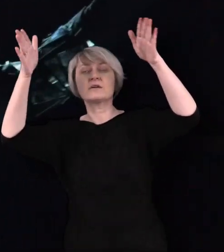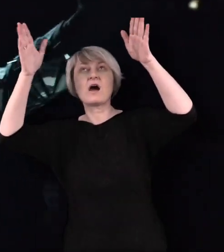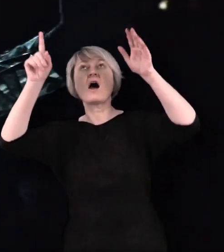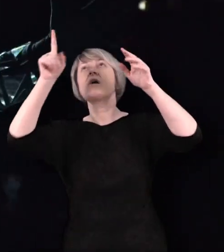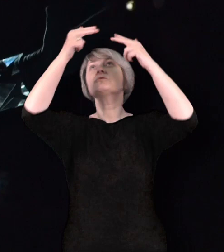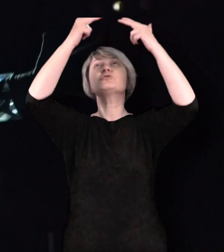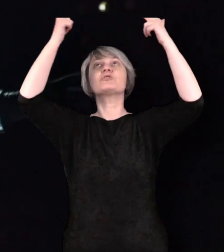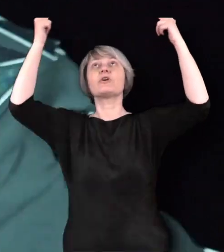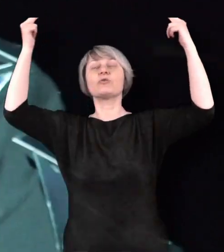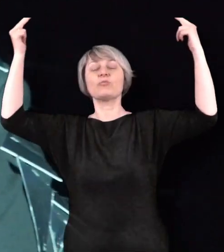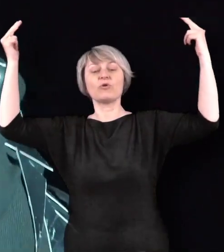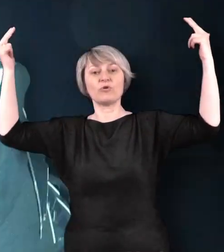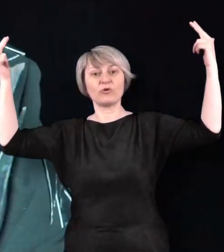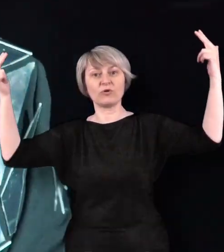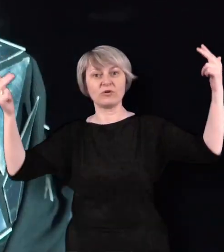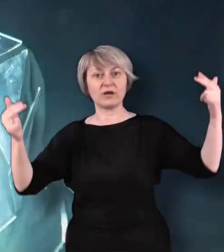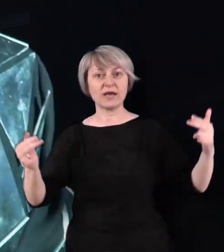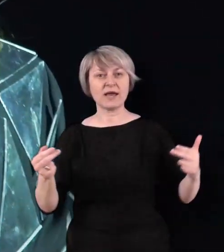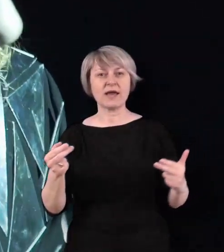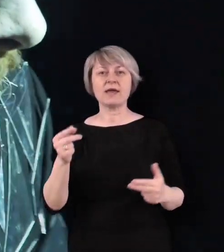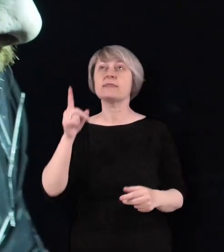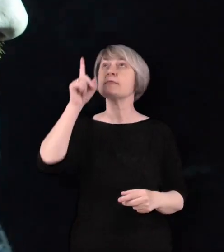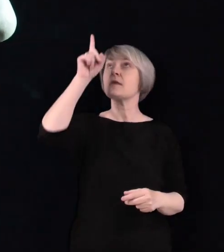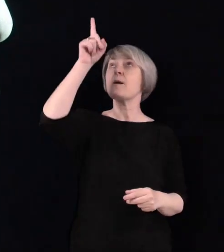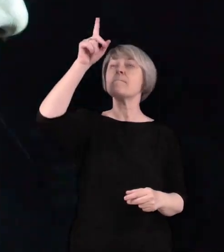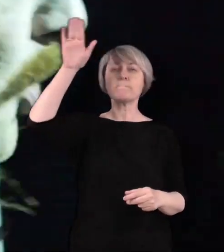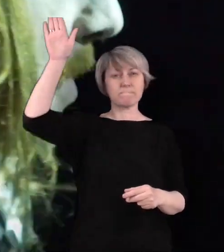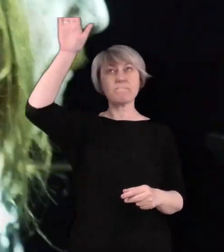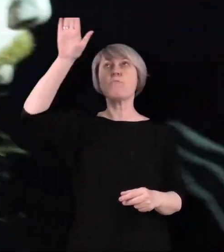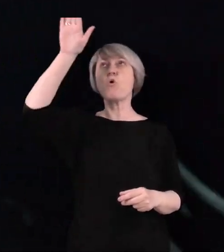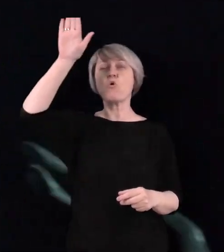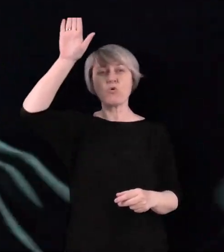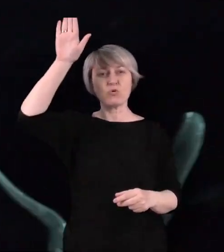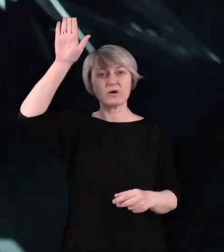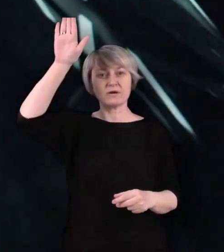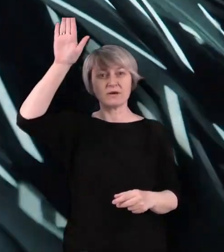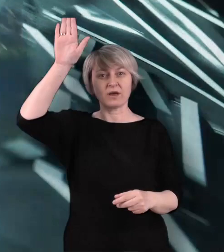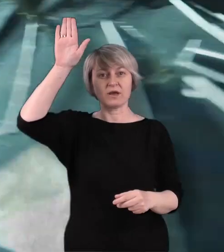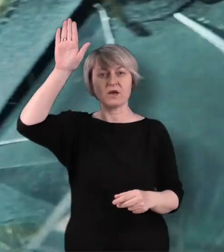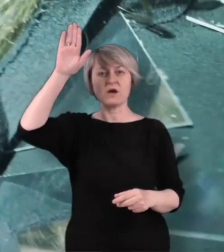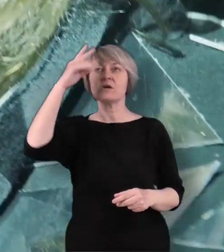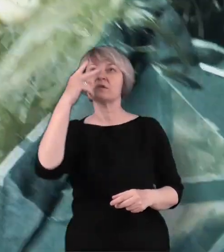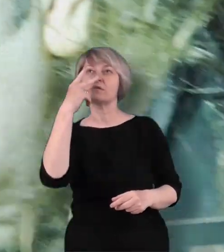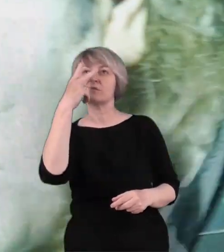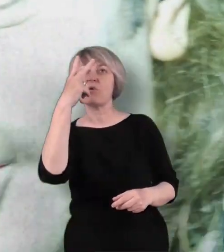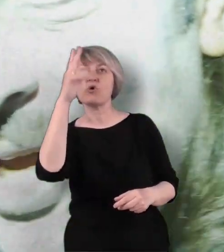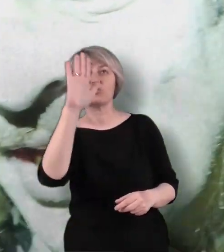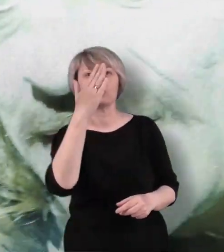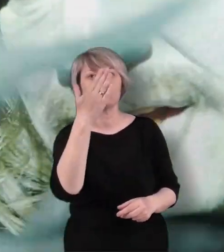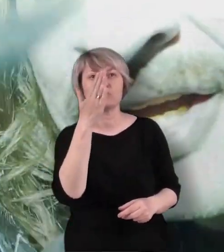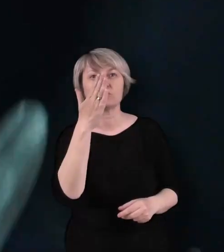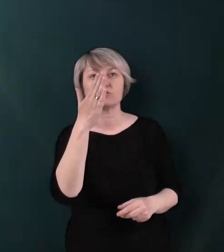aż do nieba. I jeśli jest tam dobry Bóg, to spojrzy w nasze lustro